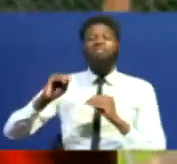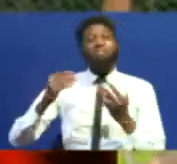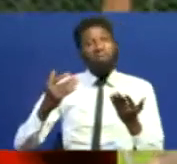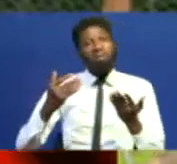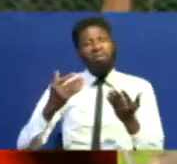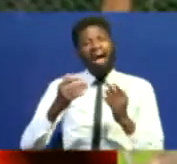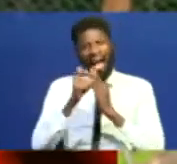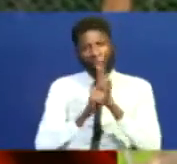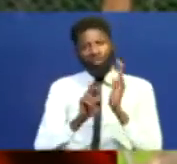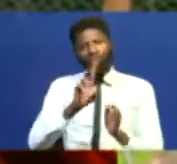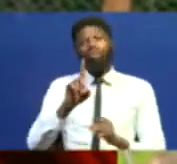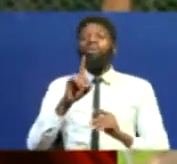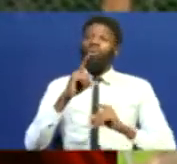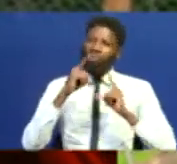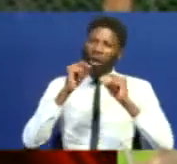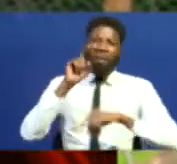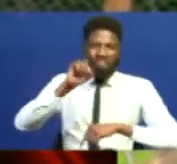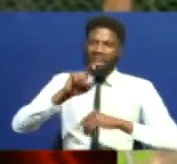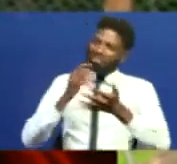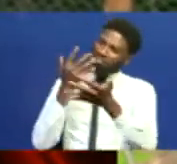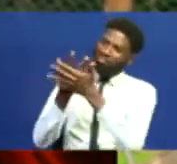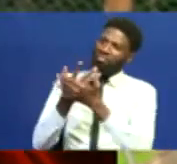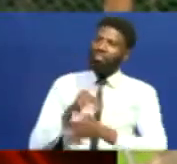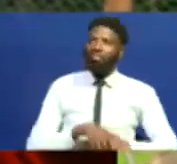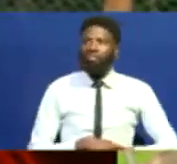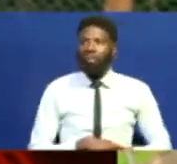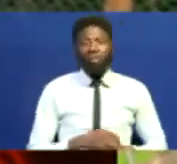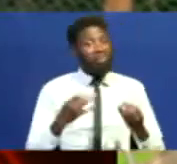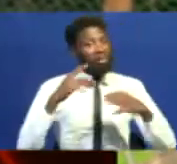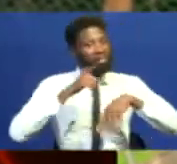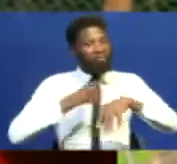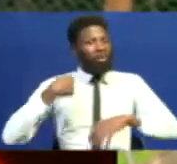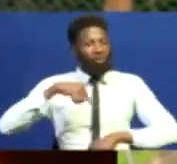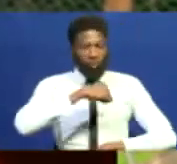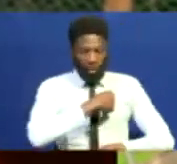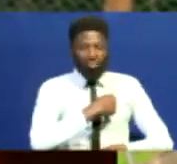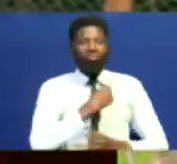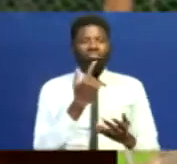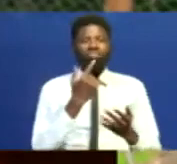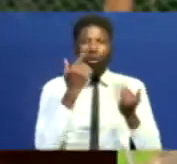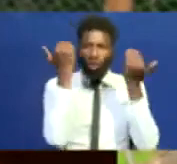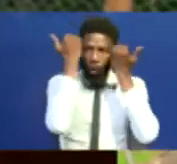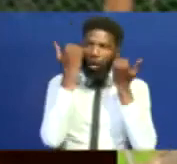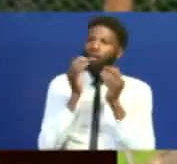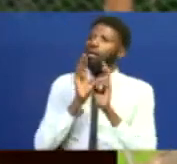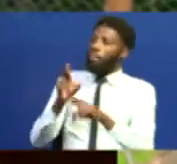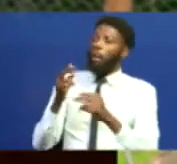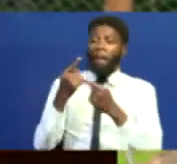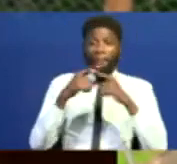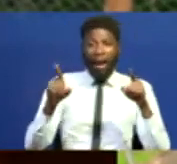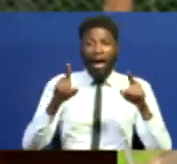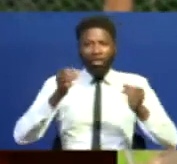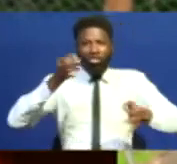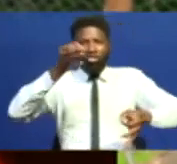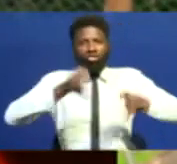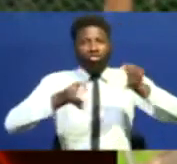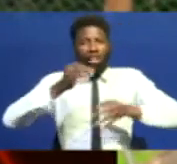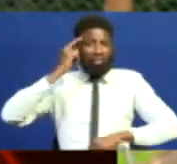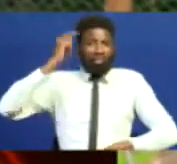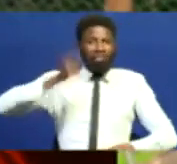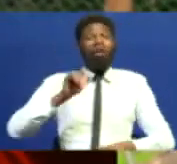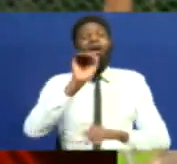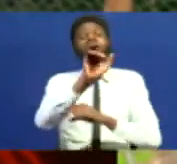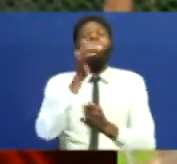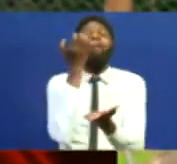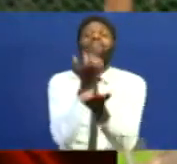kipengele. Most of the times we take cases to courts and the judges raise issue, or the prosecutor raise issue of what is the